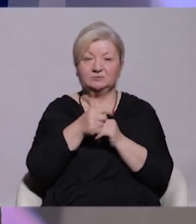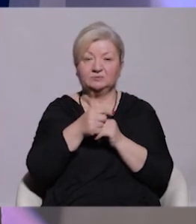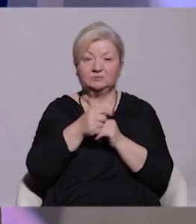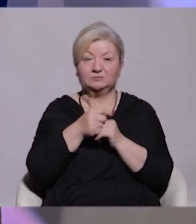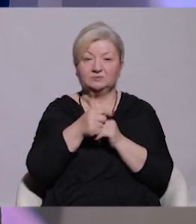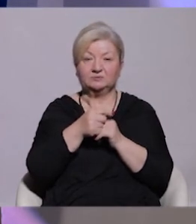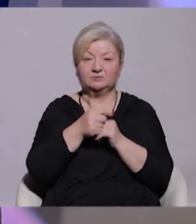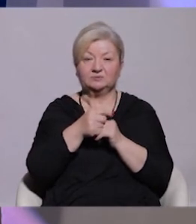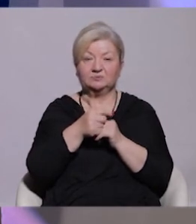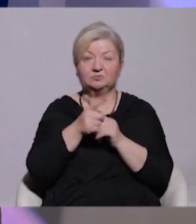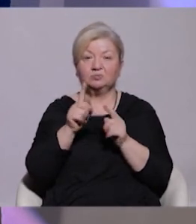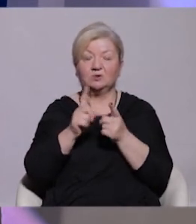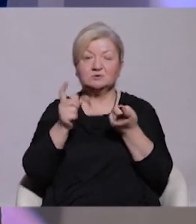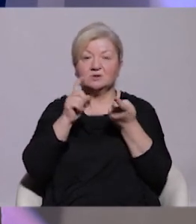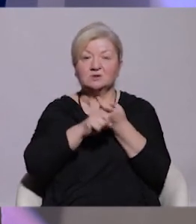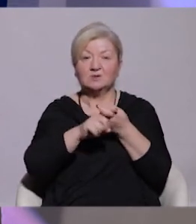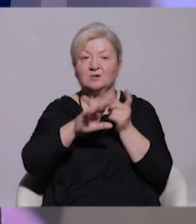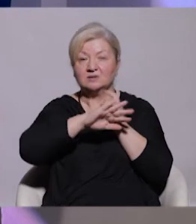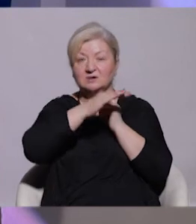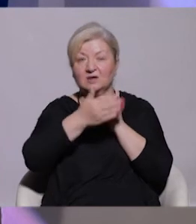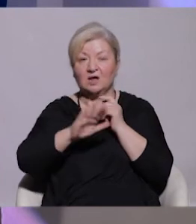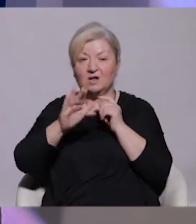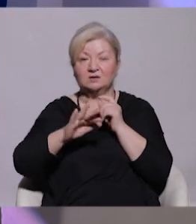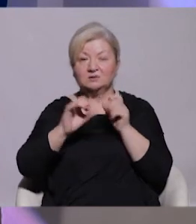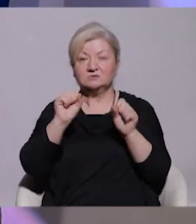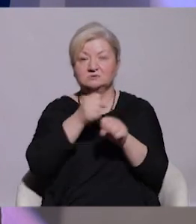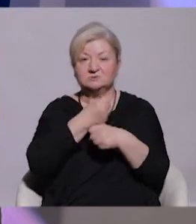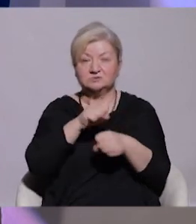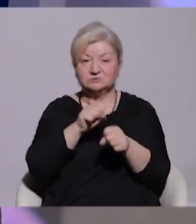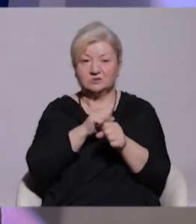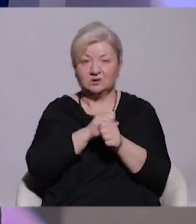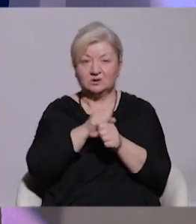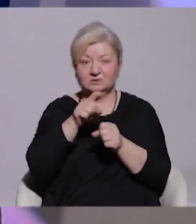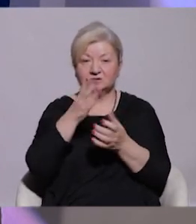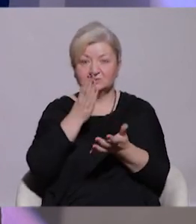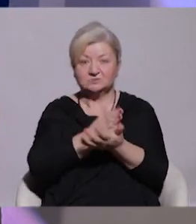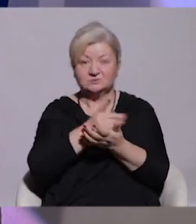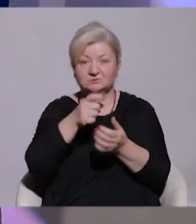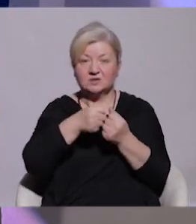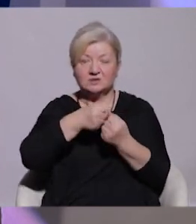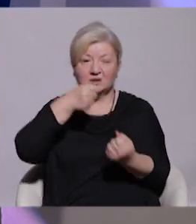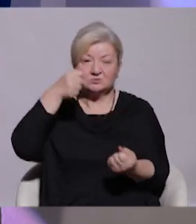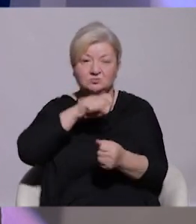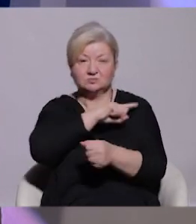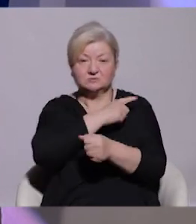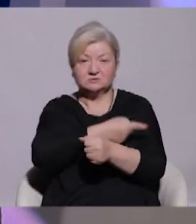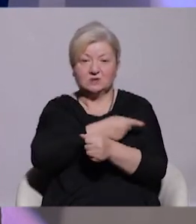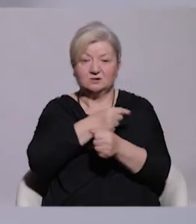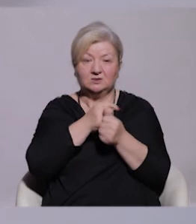ესე იგი, თუ რაზეა დამოკიდებული ტალღის სიჩქარე, ესე იგი ეს არის დაჭიმულობის